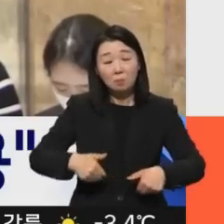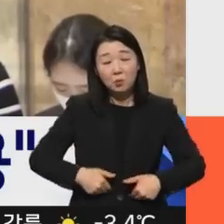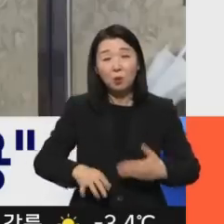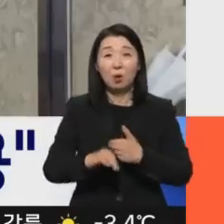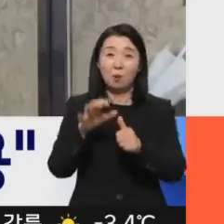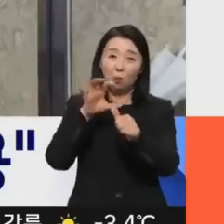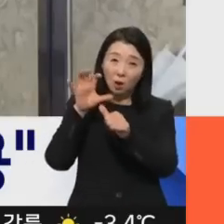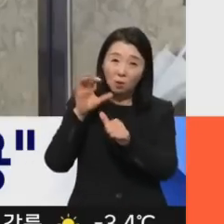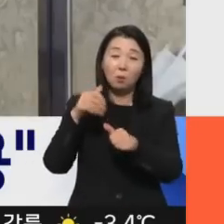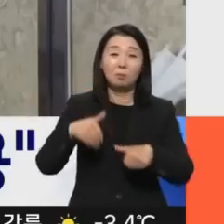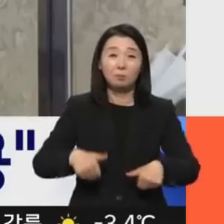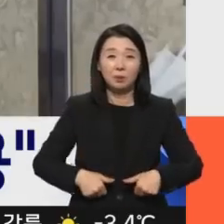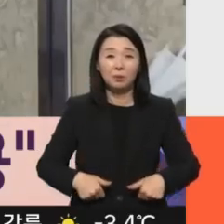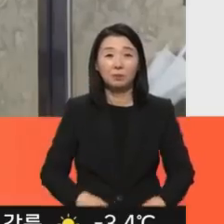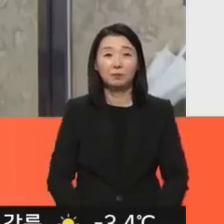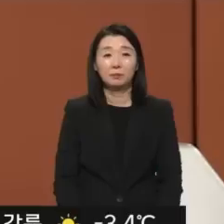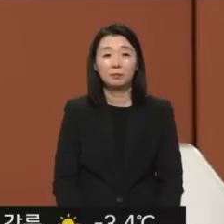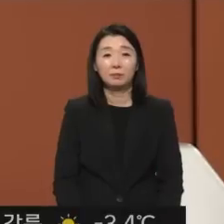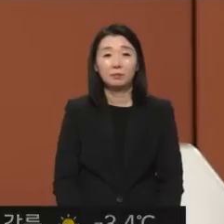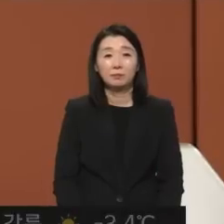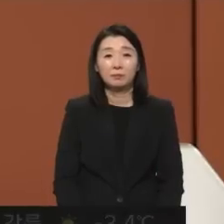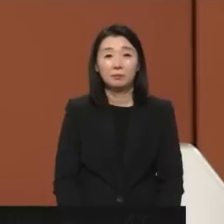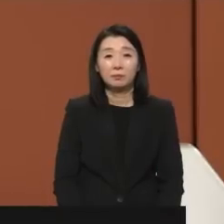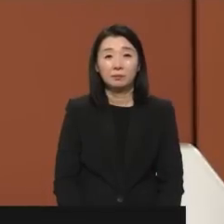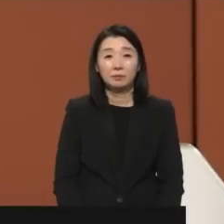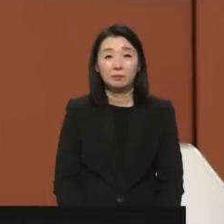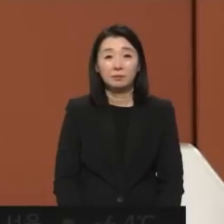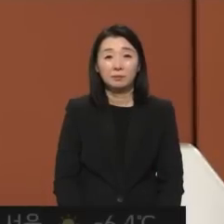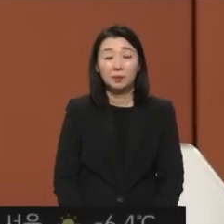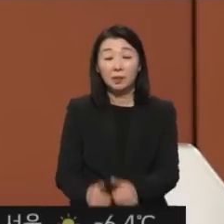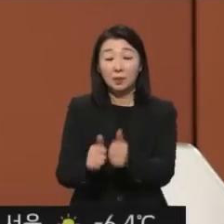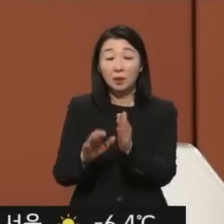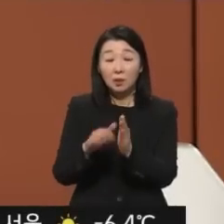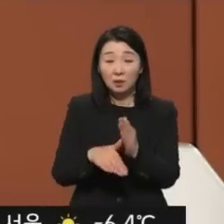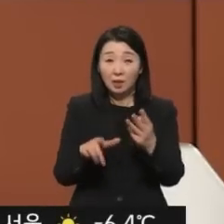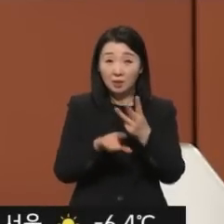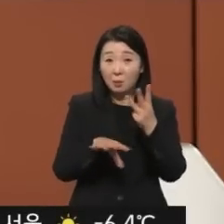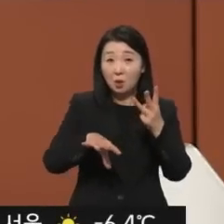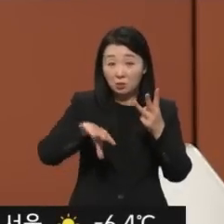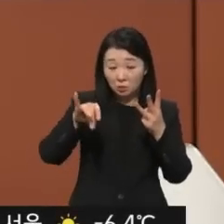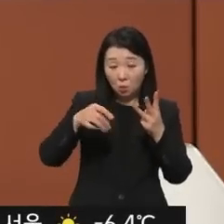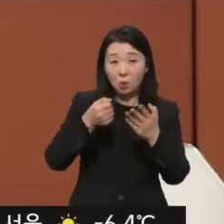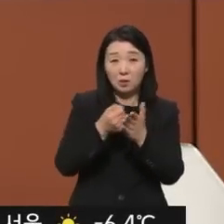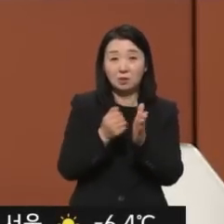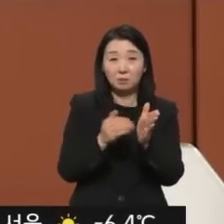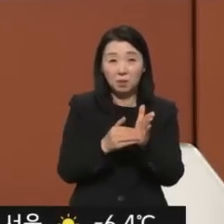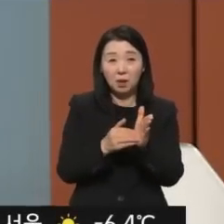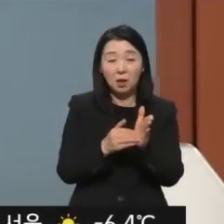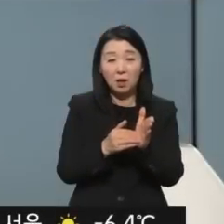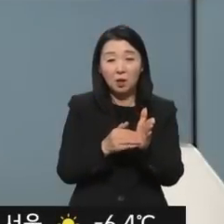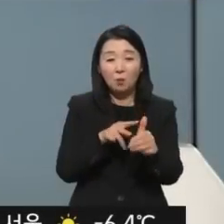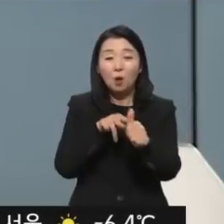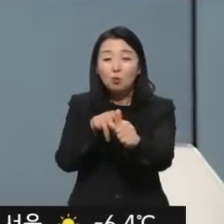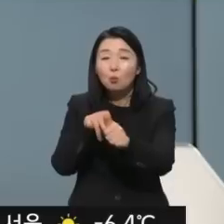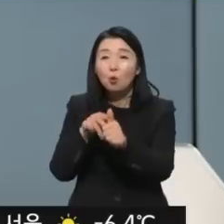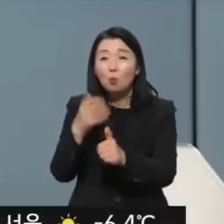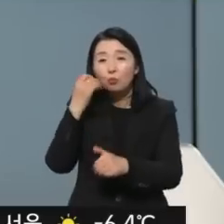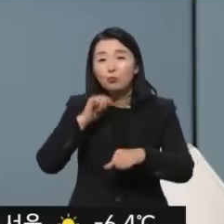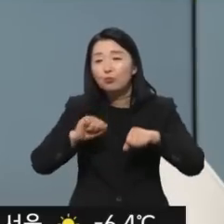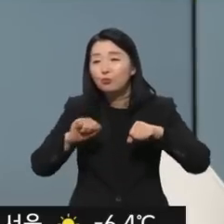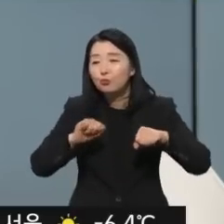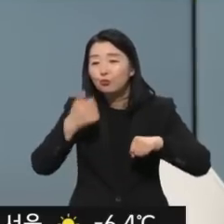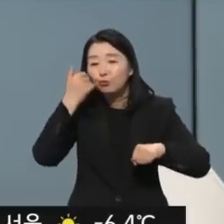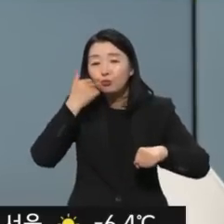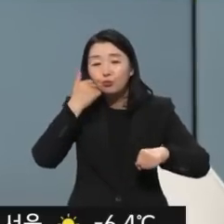한다면서 긍정적인 반응을 보였습니다. 네, 일단 전당대회가 3월 초로 어느 정도 확정이 된 상황이기 때문에 주자들의 움직임이 상당히 좀 뜨거운